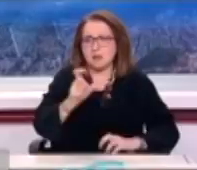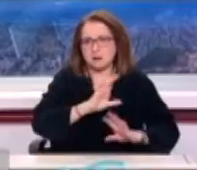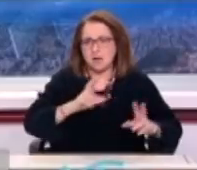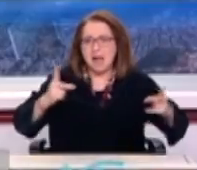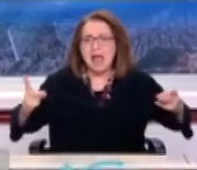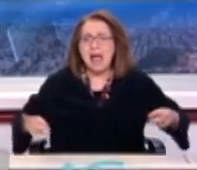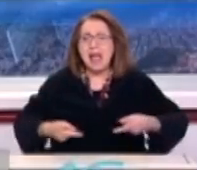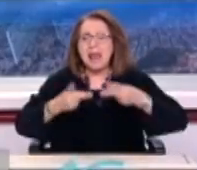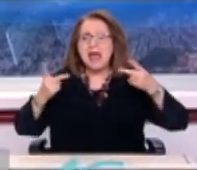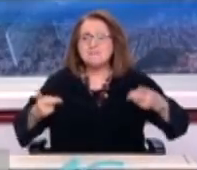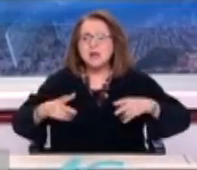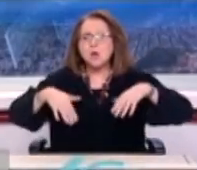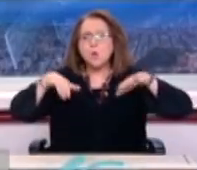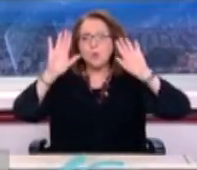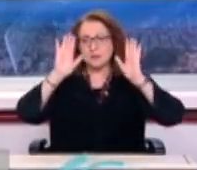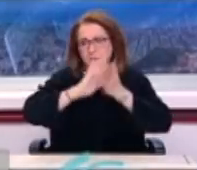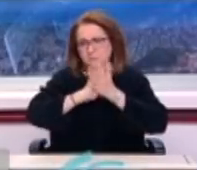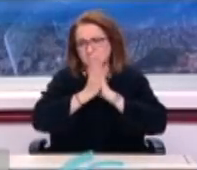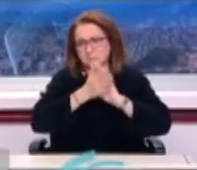περιστατικά. Έτσι κάνει όλος ο κόσμος.